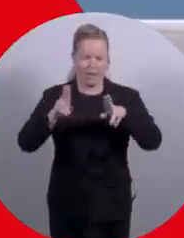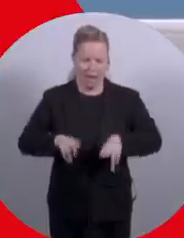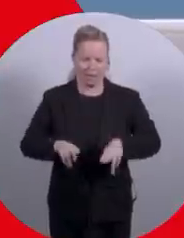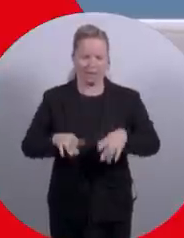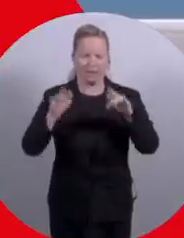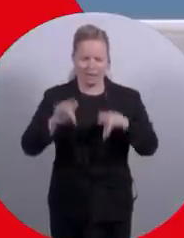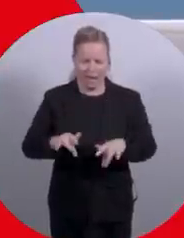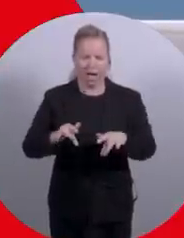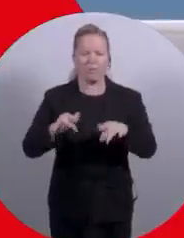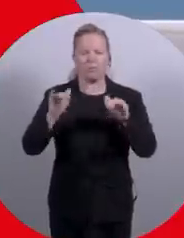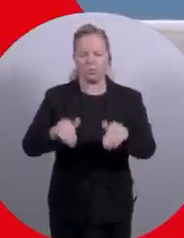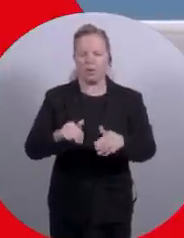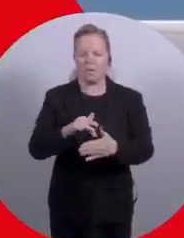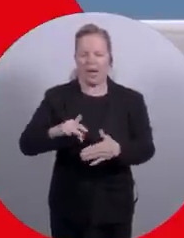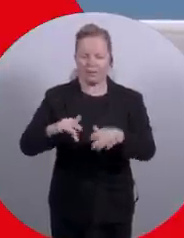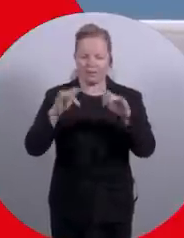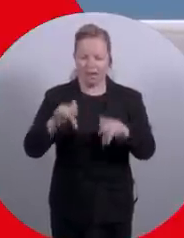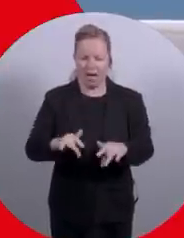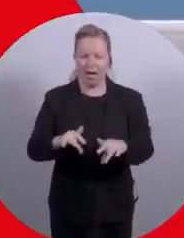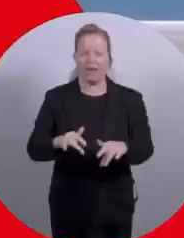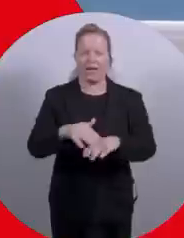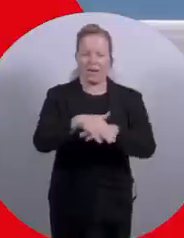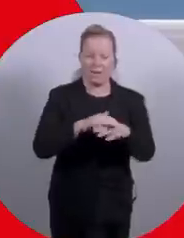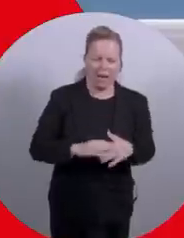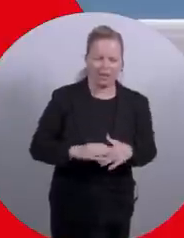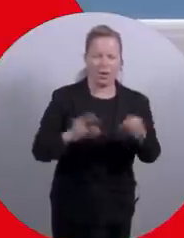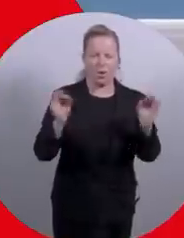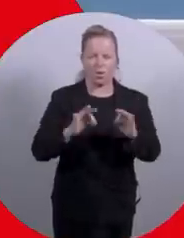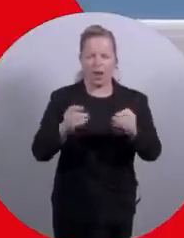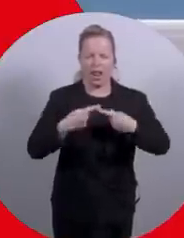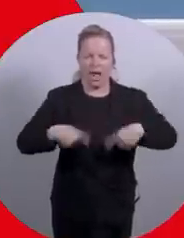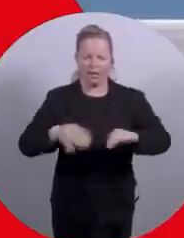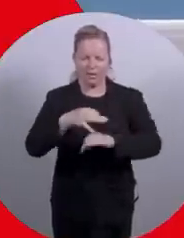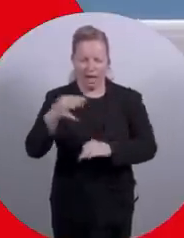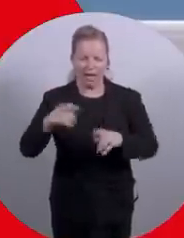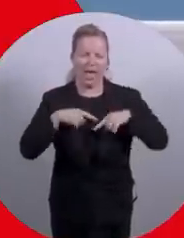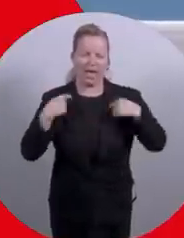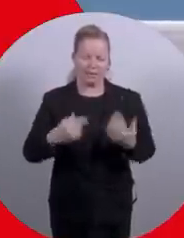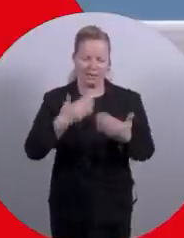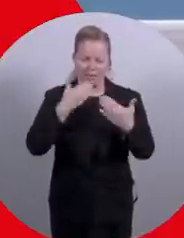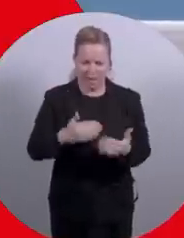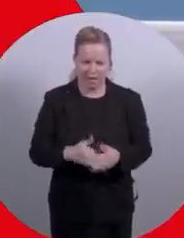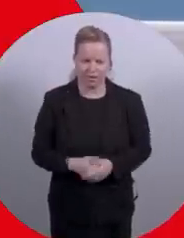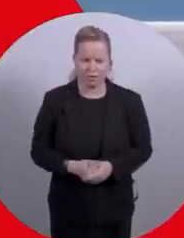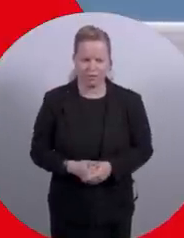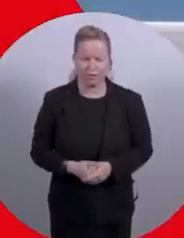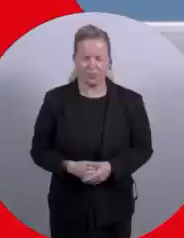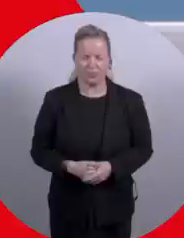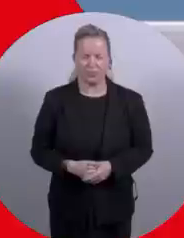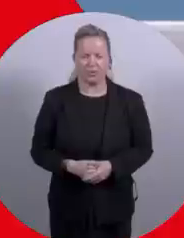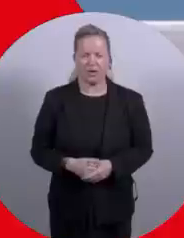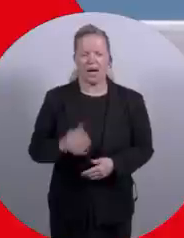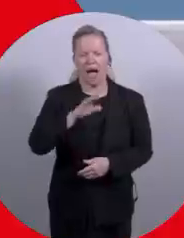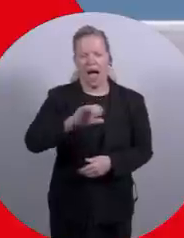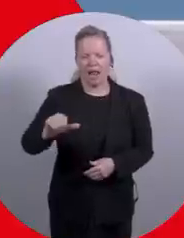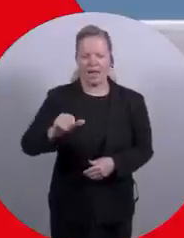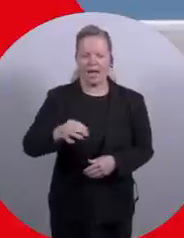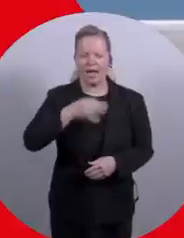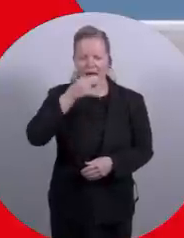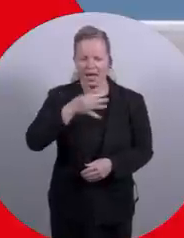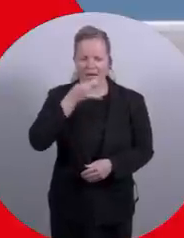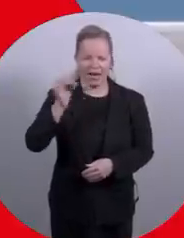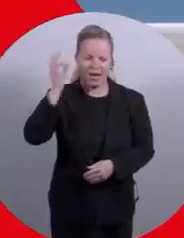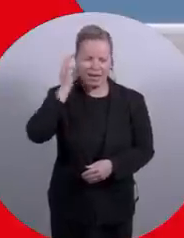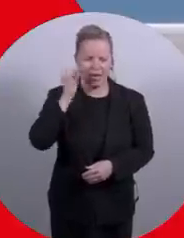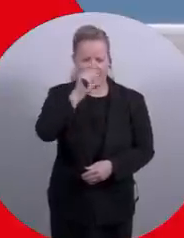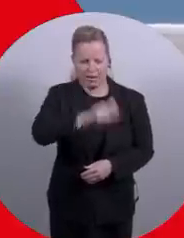in der Kommunalpolitik in den Land Tagen ein herzliches Dankeschön auch dafür und allen Rednerinnen und Rednern die sich an dieser